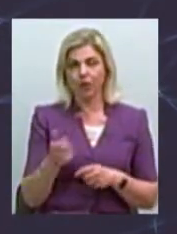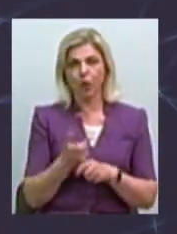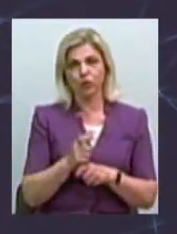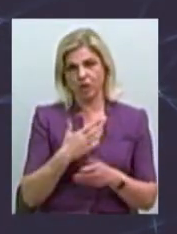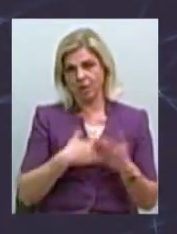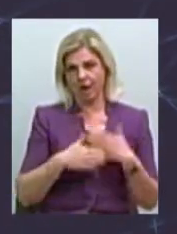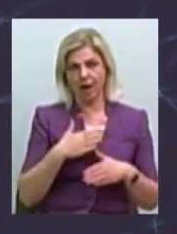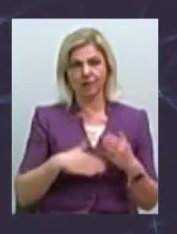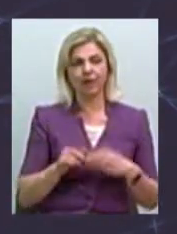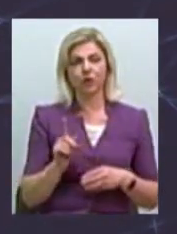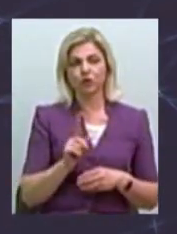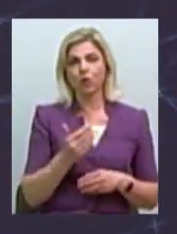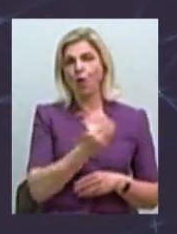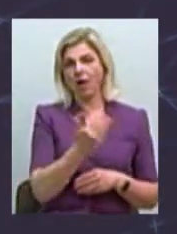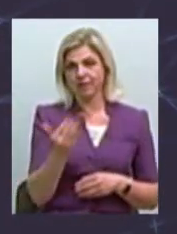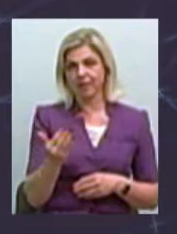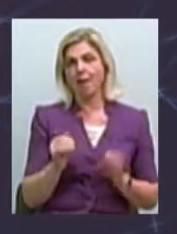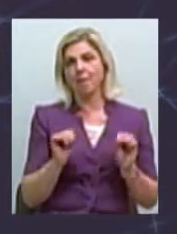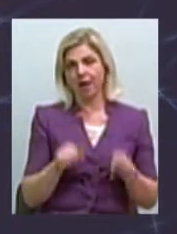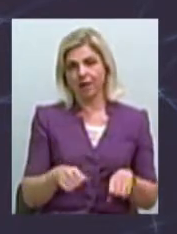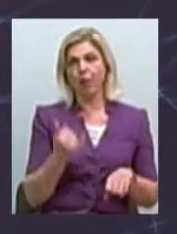что они у нас смогли